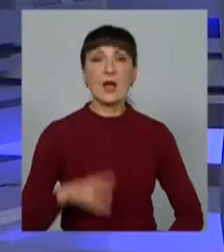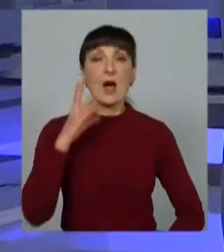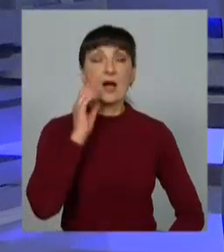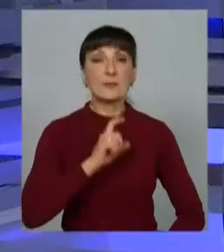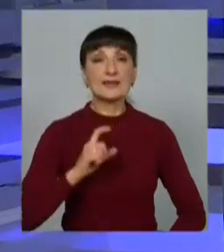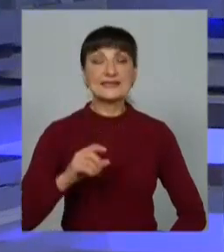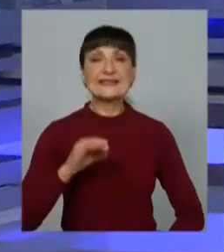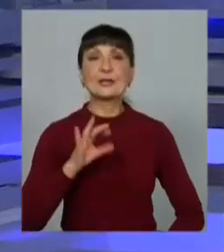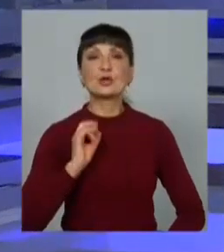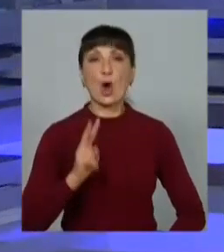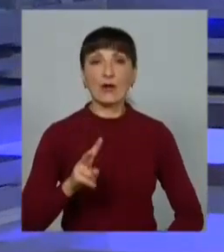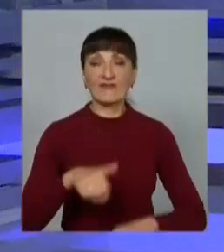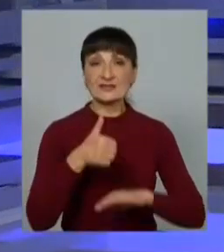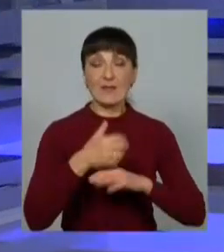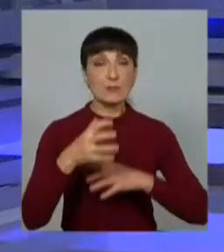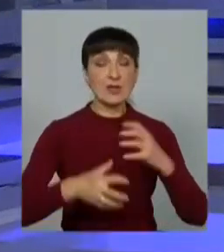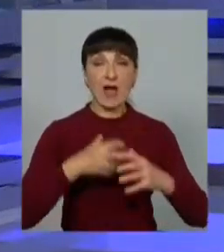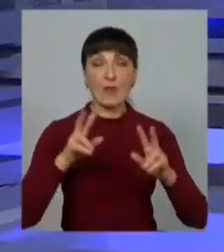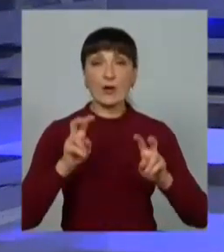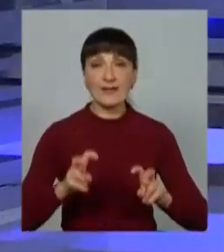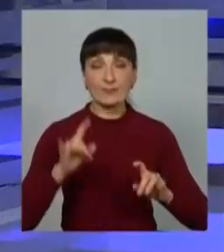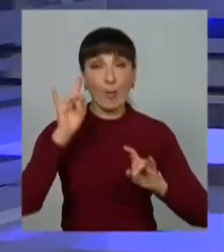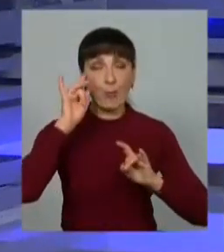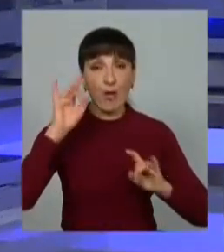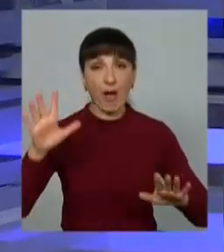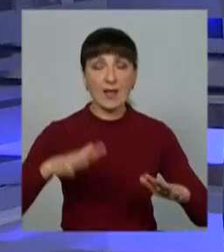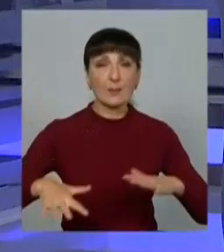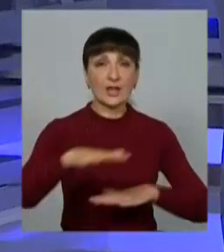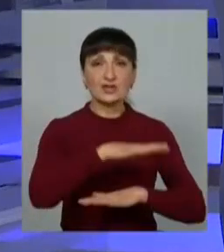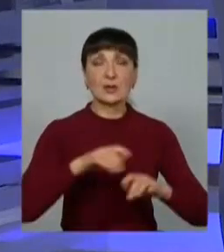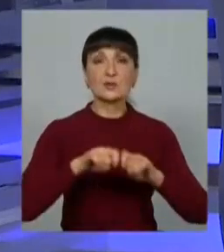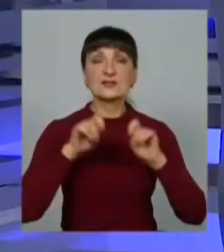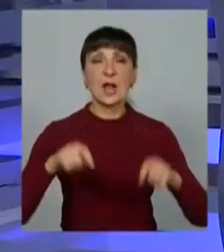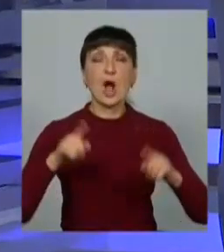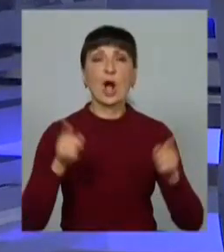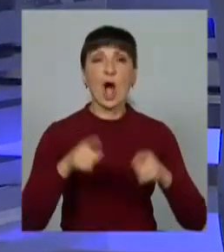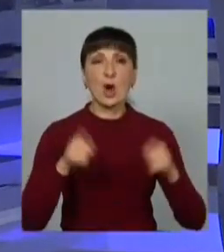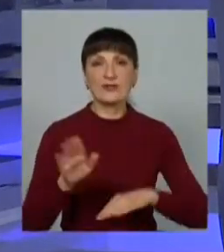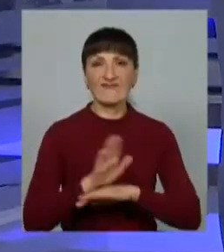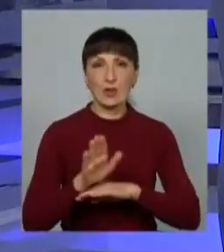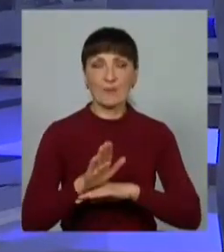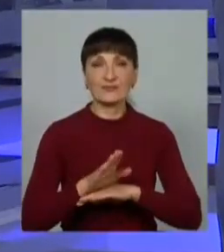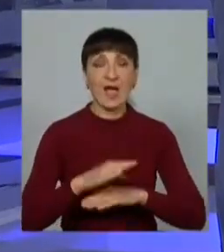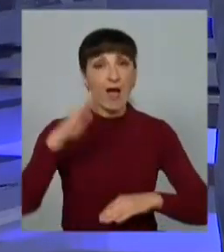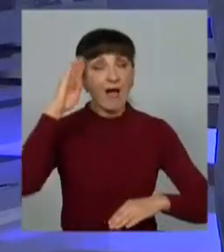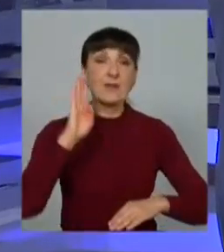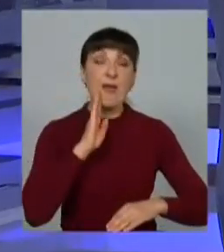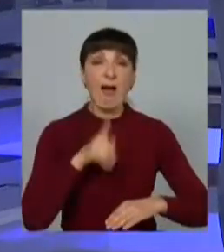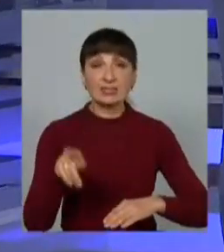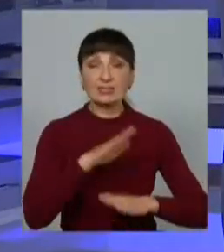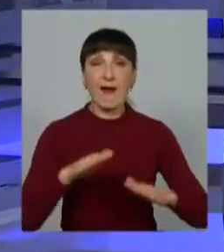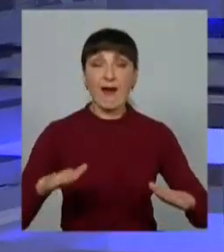Алматинский TikTok House возглавил мировой рейтинг популярной площадки по созданию коротких видео. Ребята из Yola